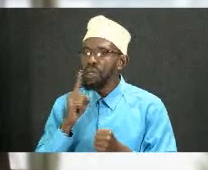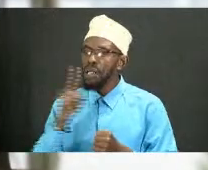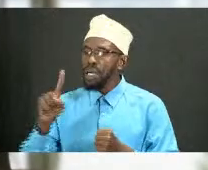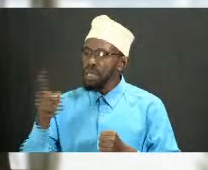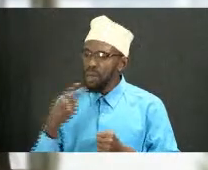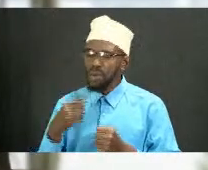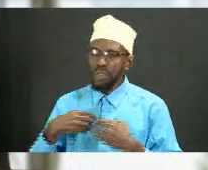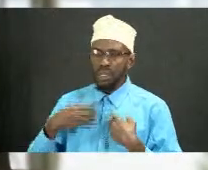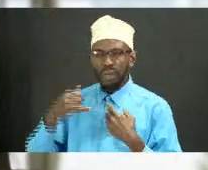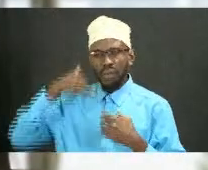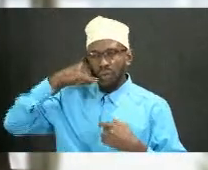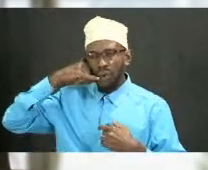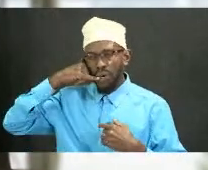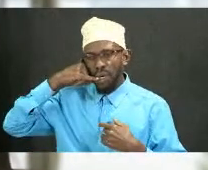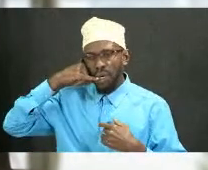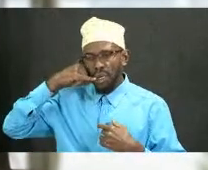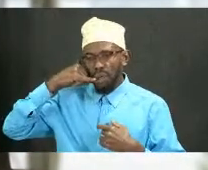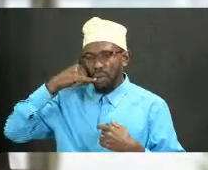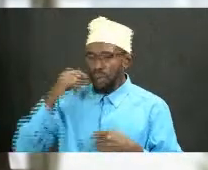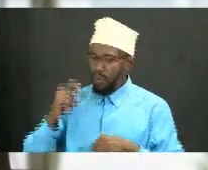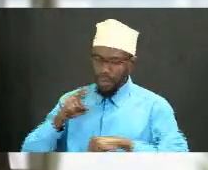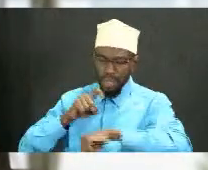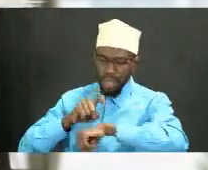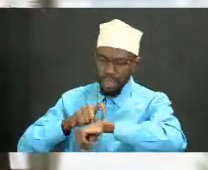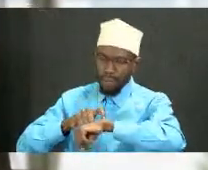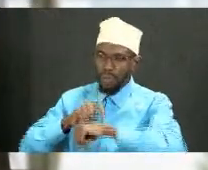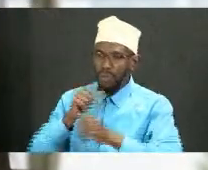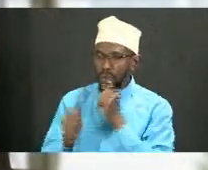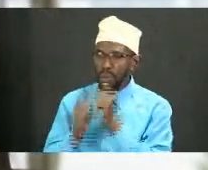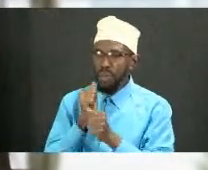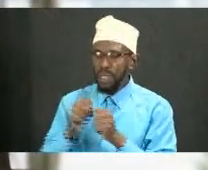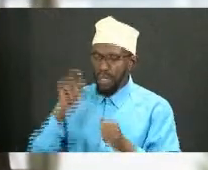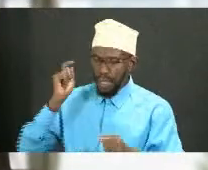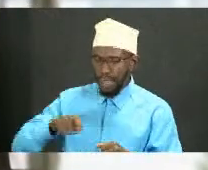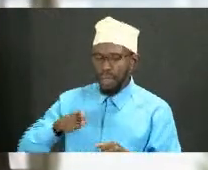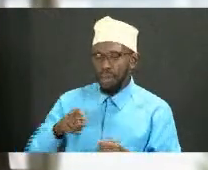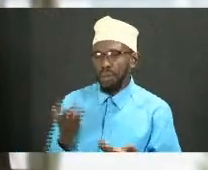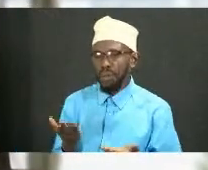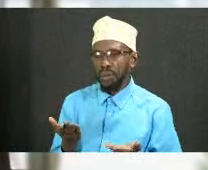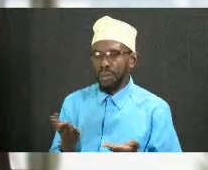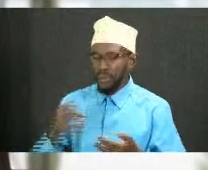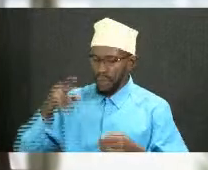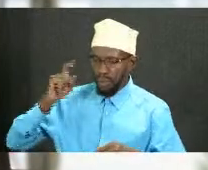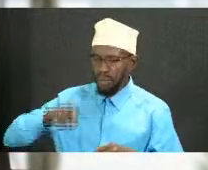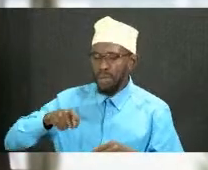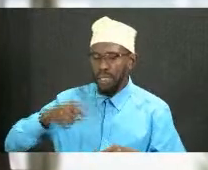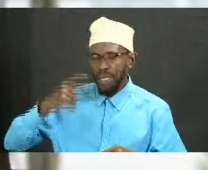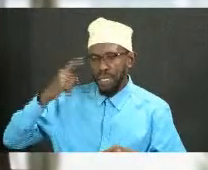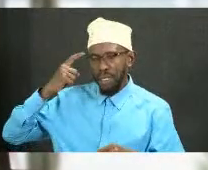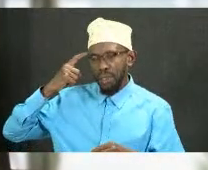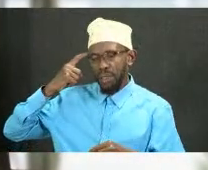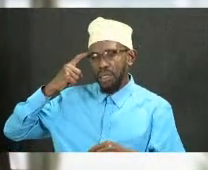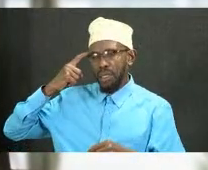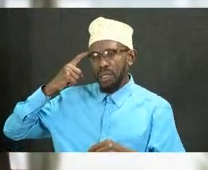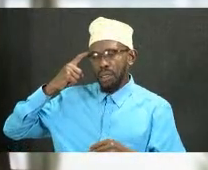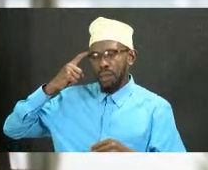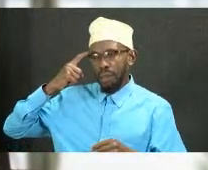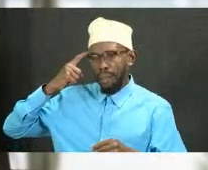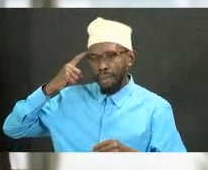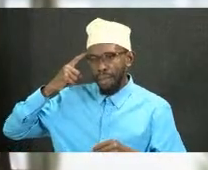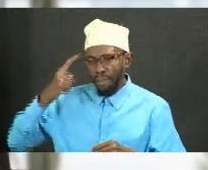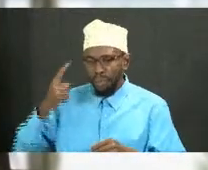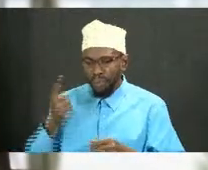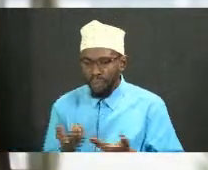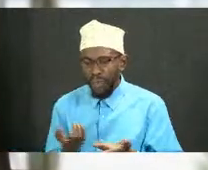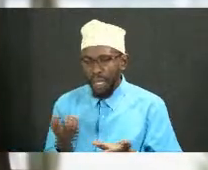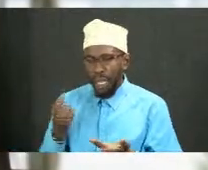1,000, 90,000, 100 na kadhalika. Itakuja siku ambayo utauza kile ambacho unahitaji. Lazima tuwe na